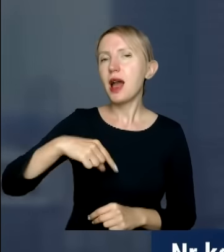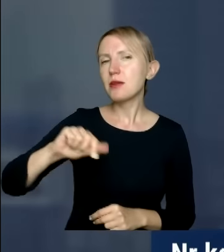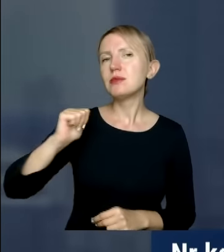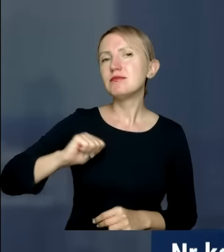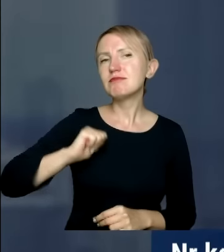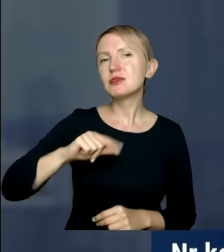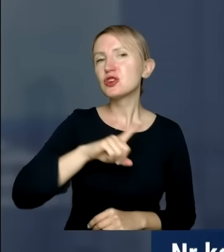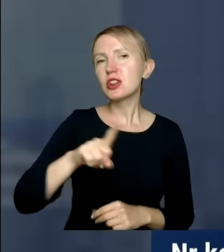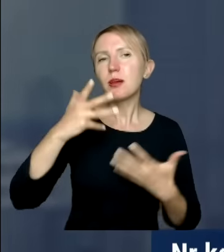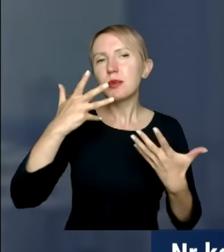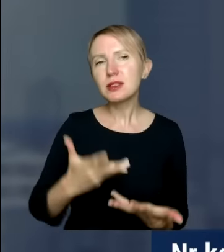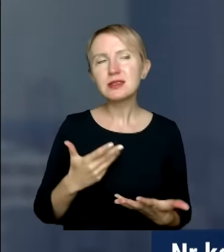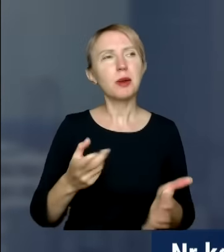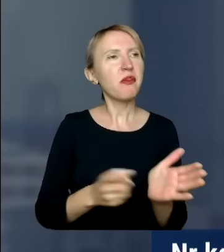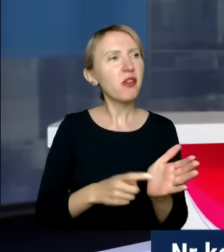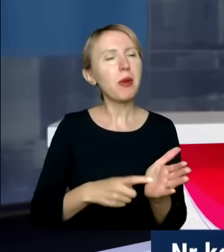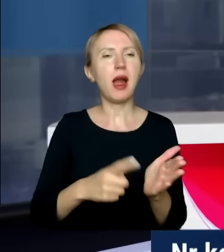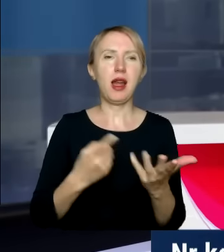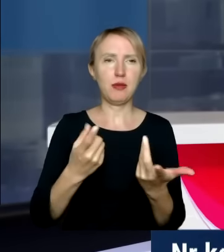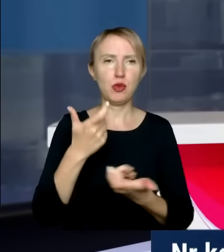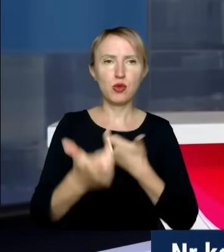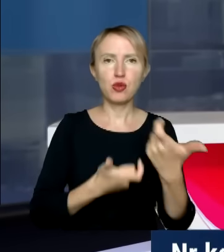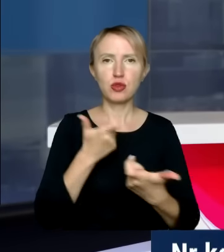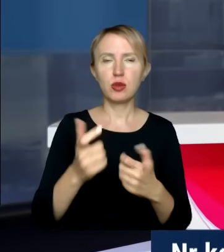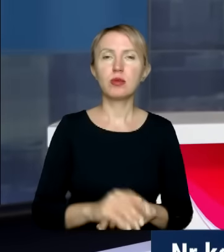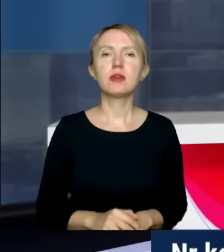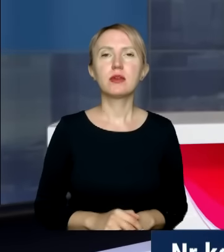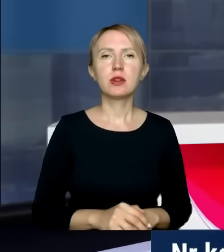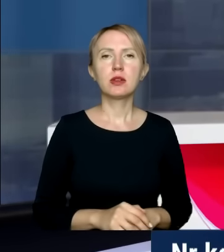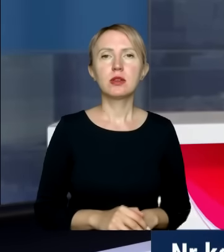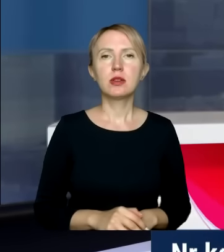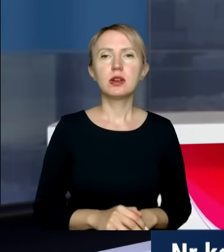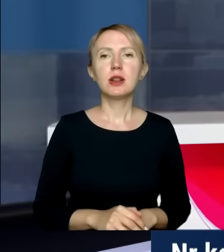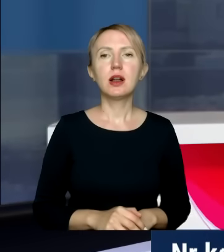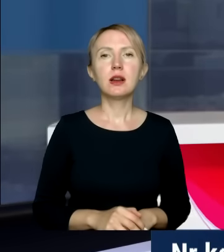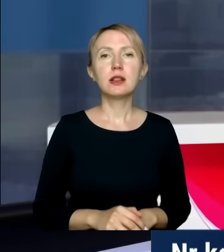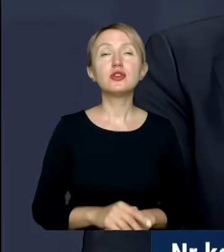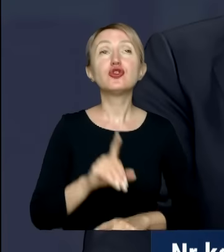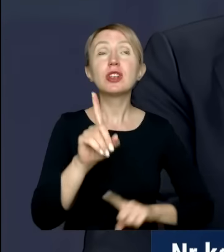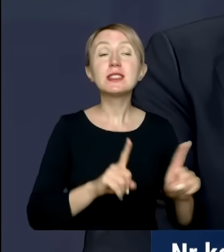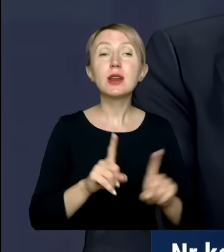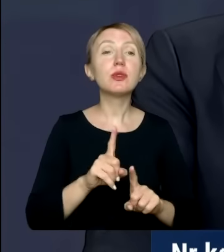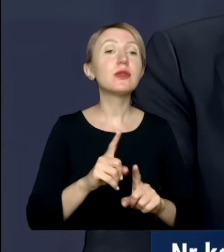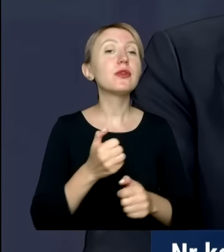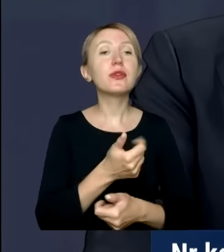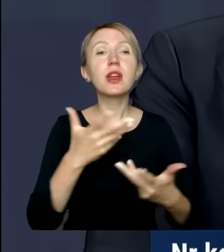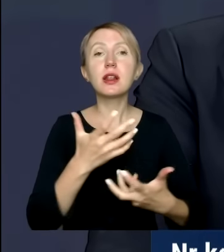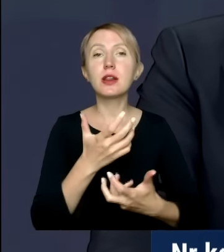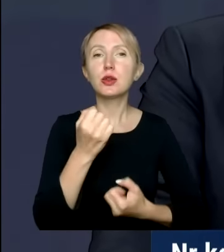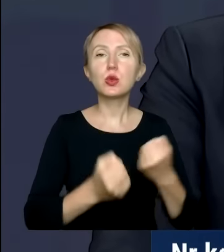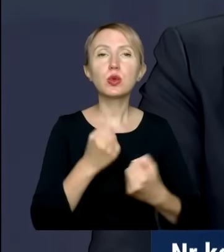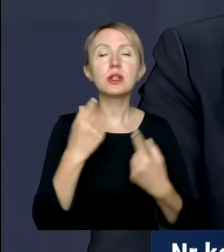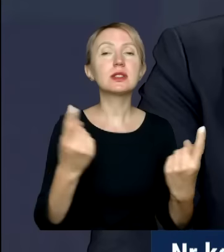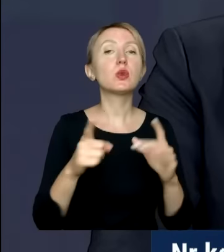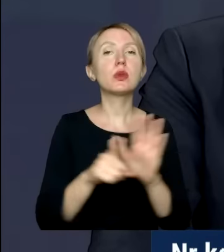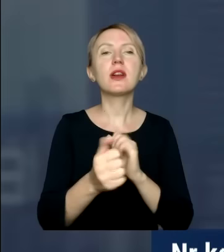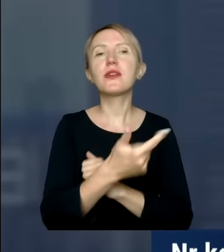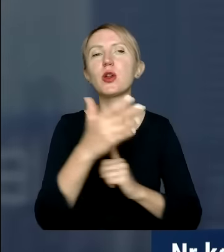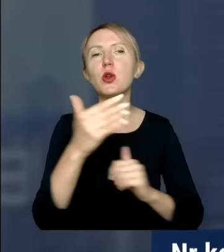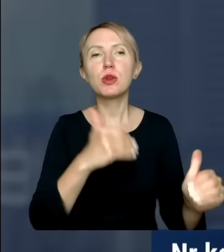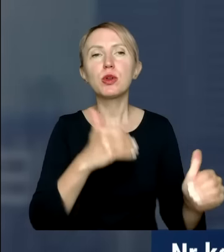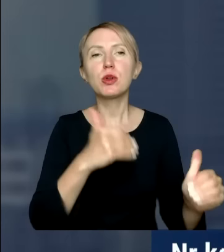działania chociaż w wielu sprawach samo zaniechanie prowadzi do naprawdę bardzo trudnych sytuacji dla tysięcy milionów Polaków dobrze